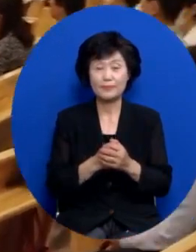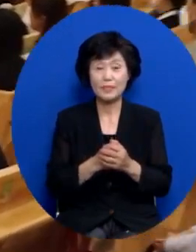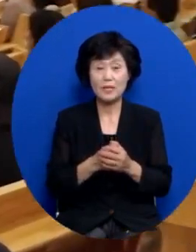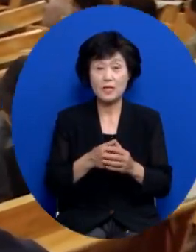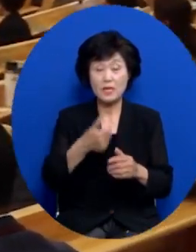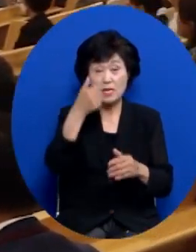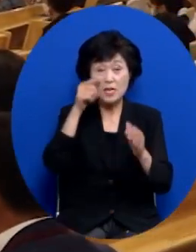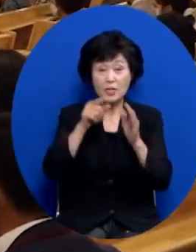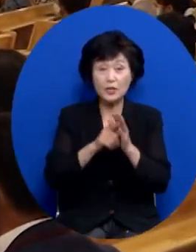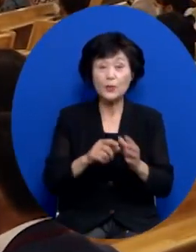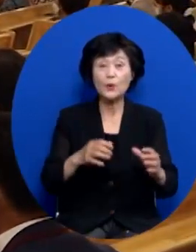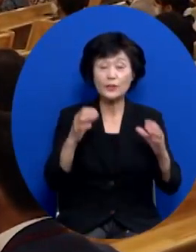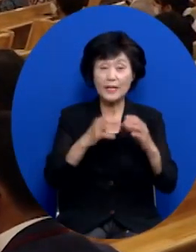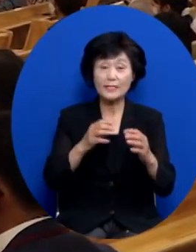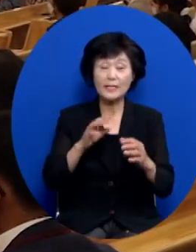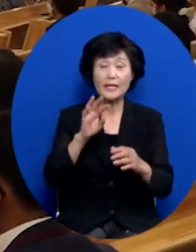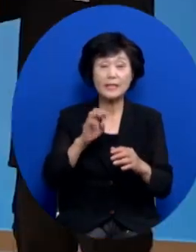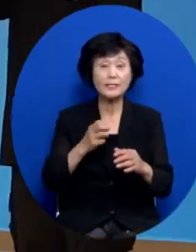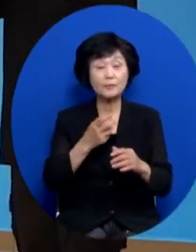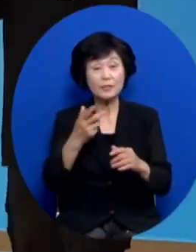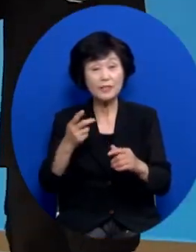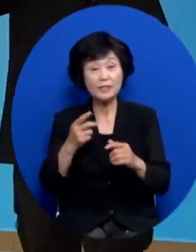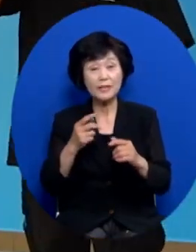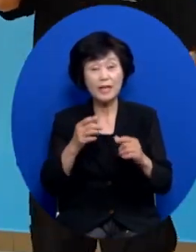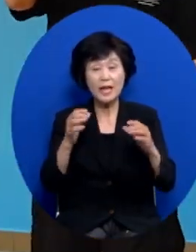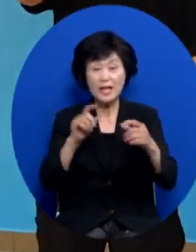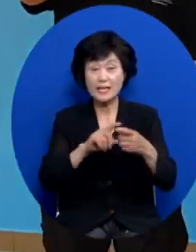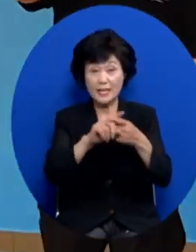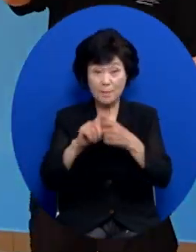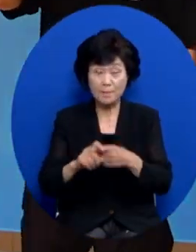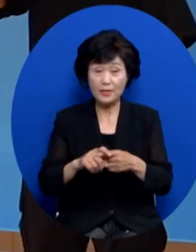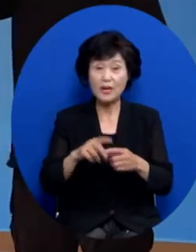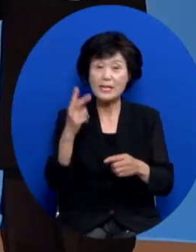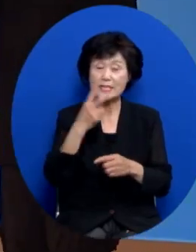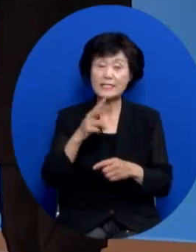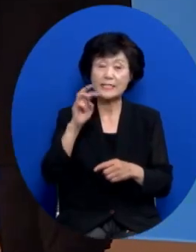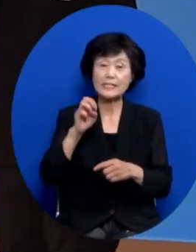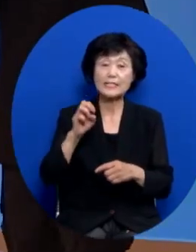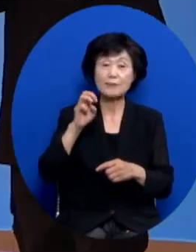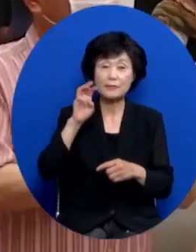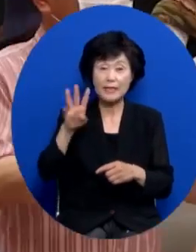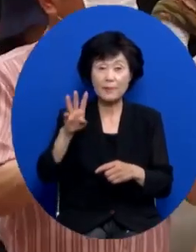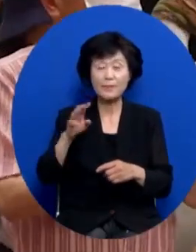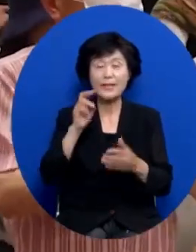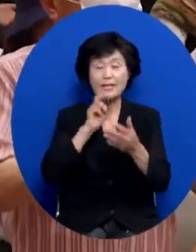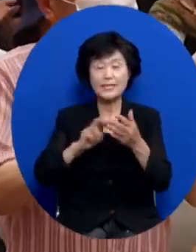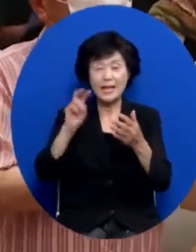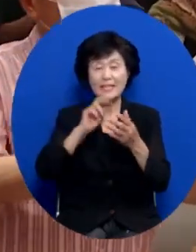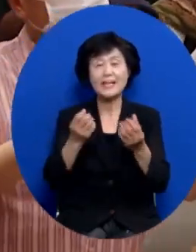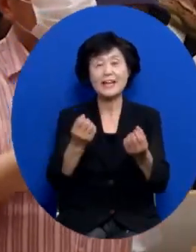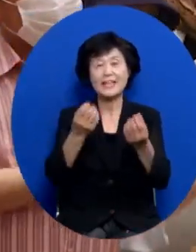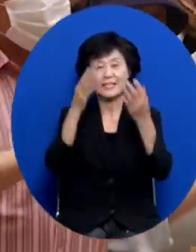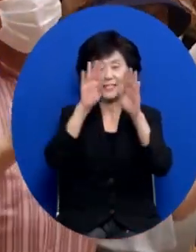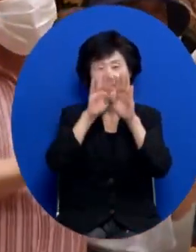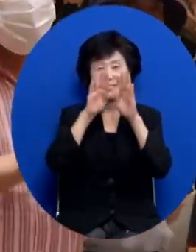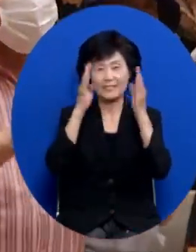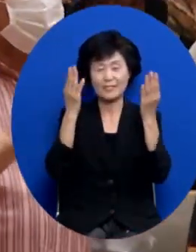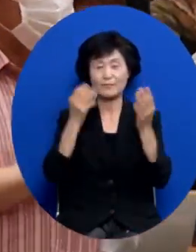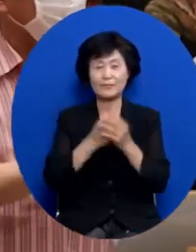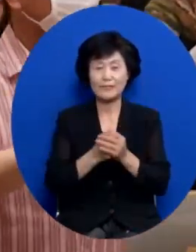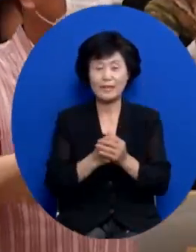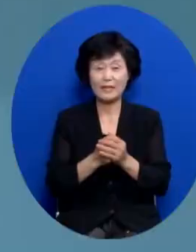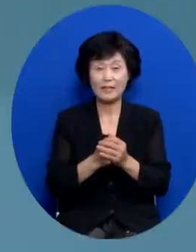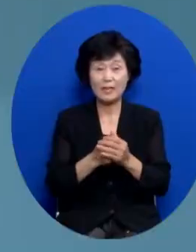광주지역기독단체 80여 개가 연합한 광주기독단체연합회가 2023 블레싱 광주 찬양 콘서트를 열었습니다.